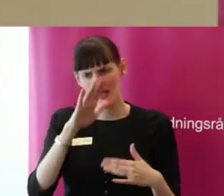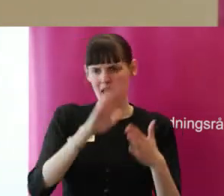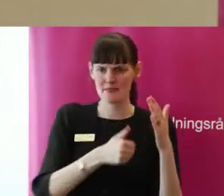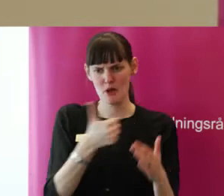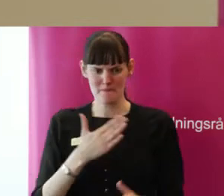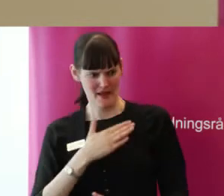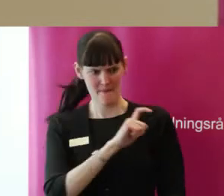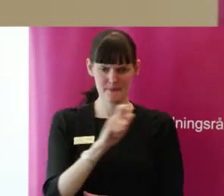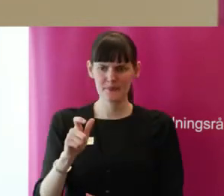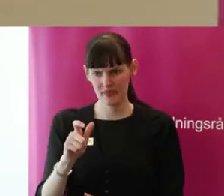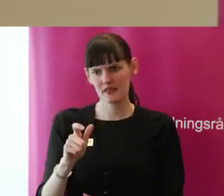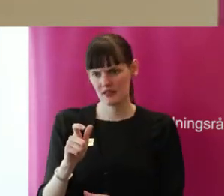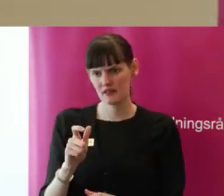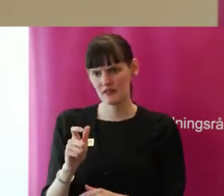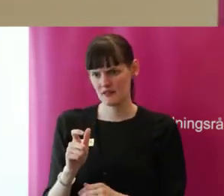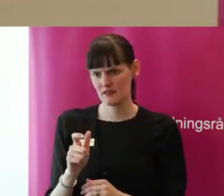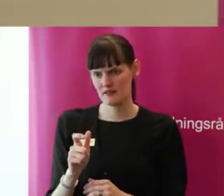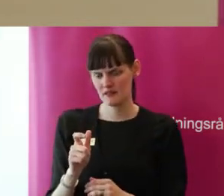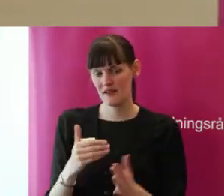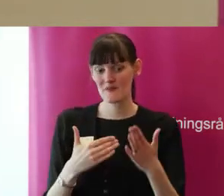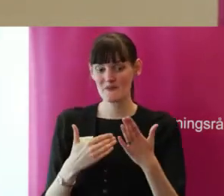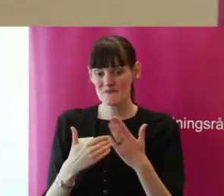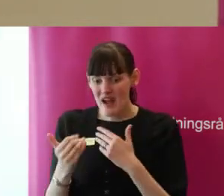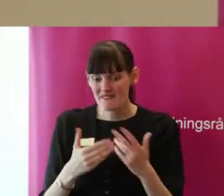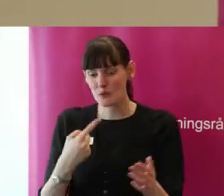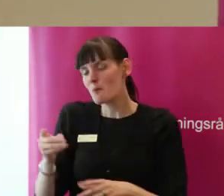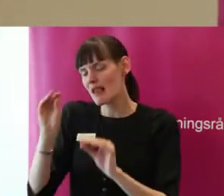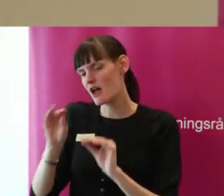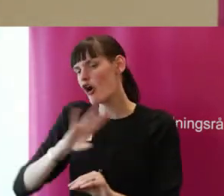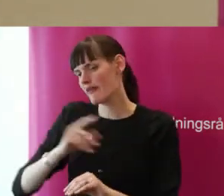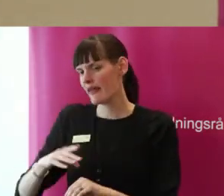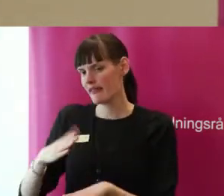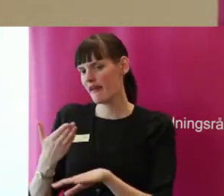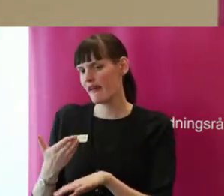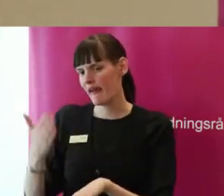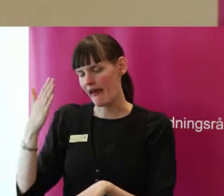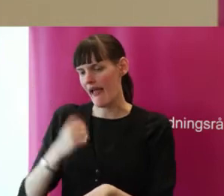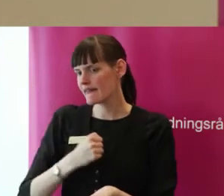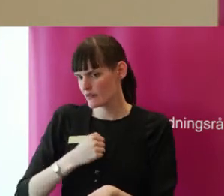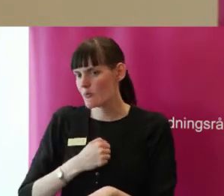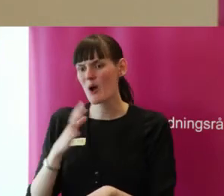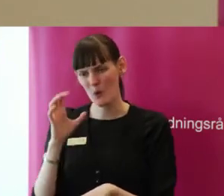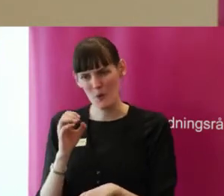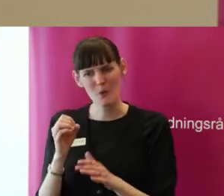Och varför har de här egenskaperna? Jo, mycket att det finns en